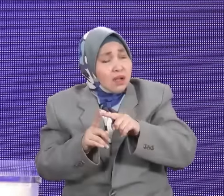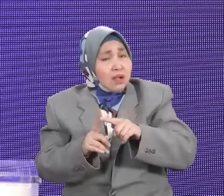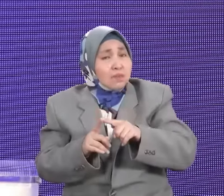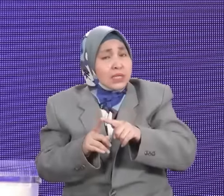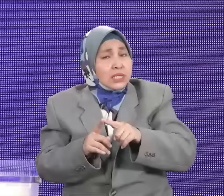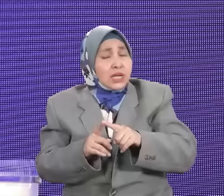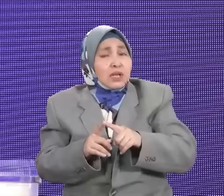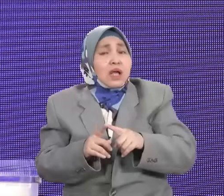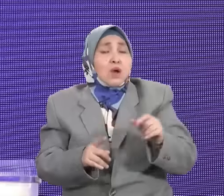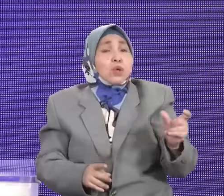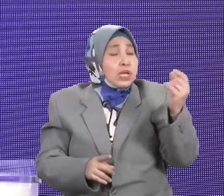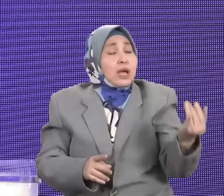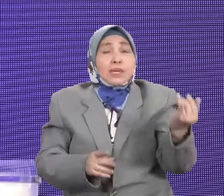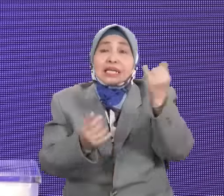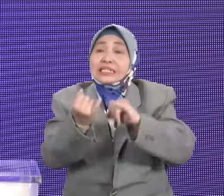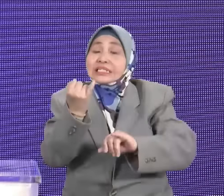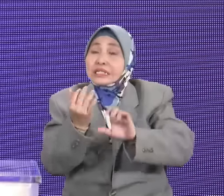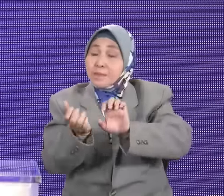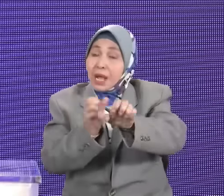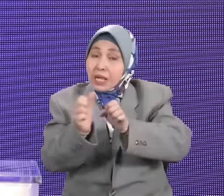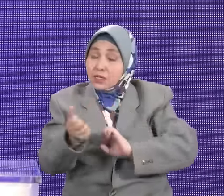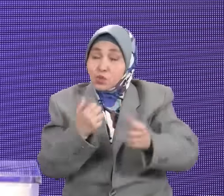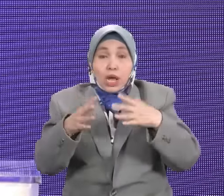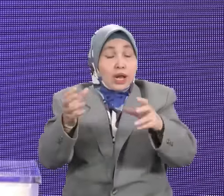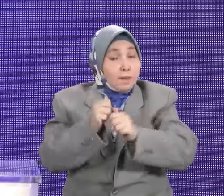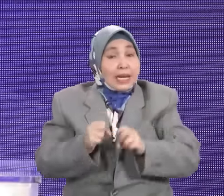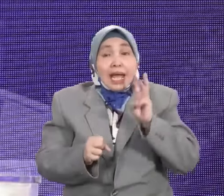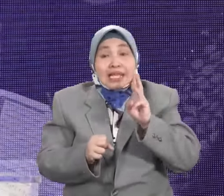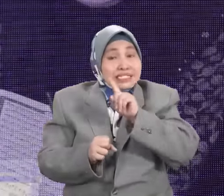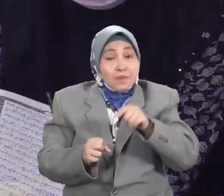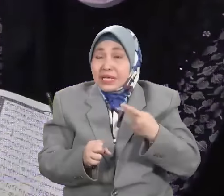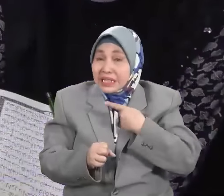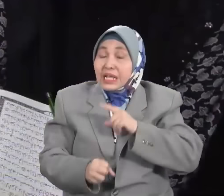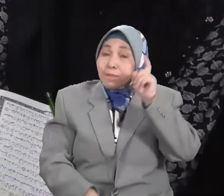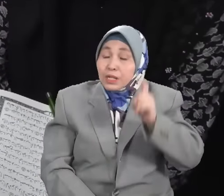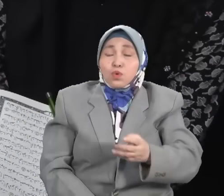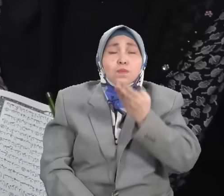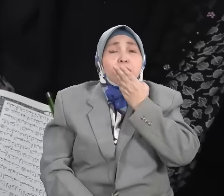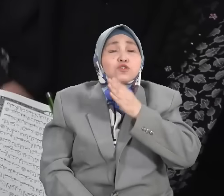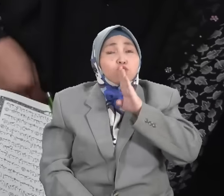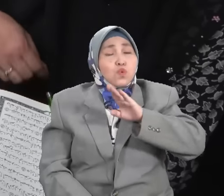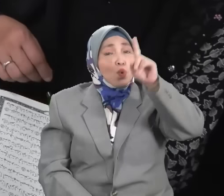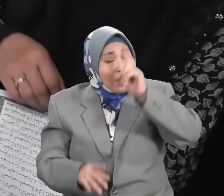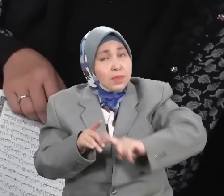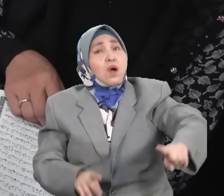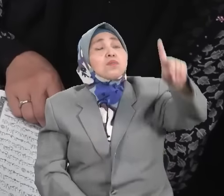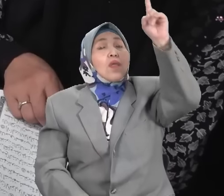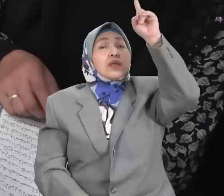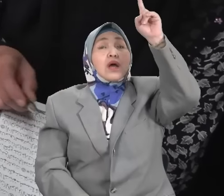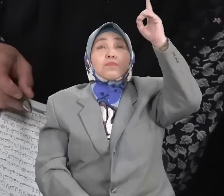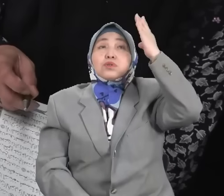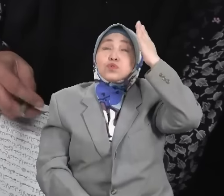ataupun Ismail nabi Ismail ataupun kita lah dapat Ai zam-zam itu kita yang bersyukur kan Tapi sebenarnya Allah yang bersyukur